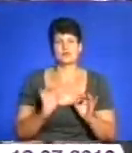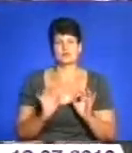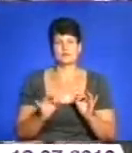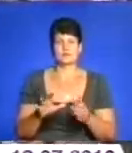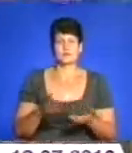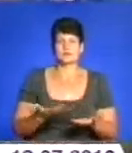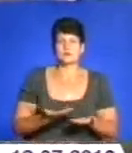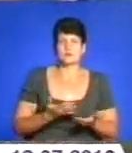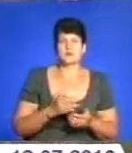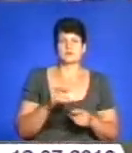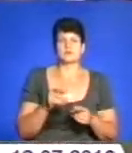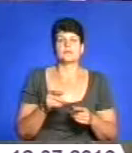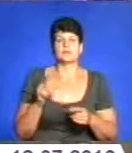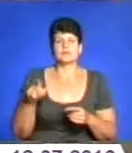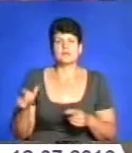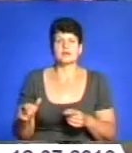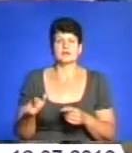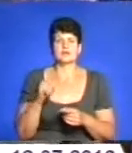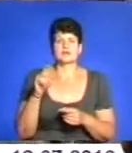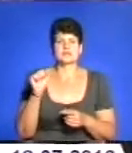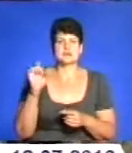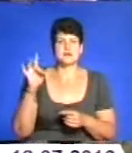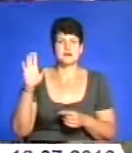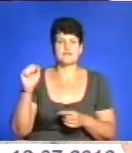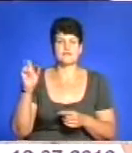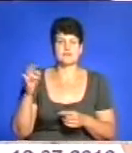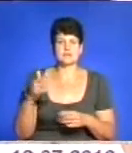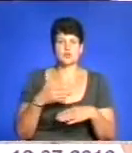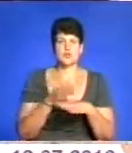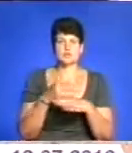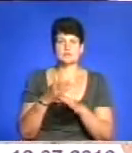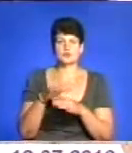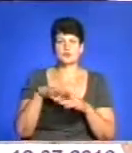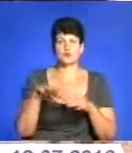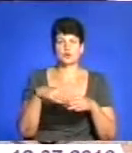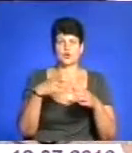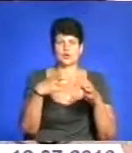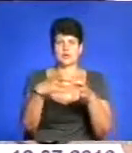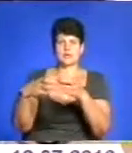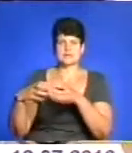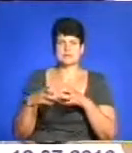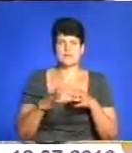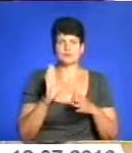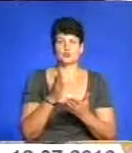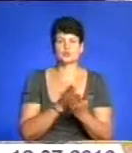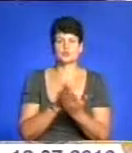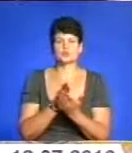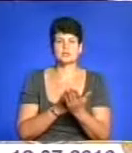час загальнонаціональної прощі до Зарваниці. Розбито територію на відповідні сектори, де будуть нести службу